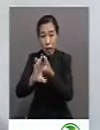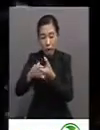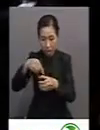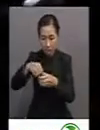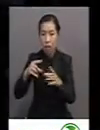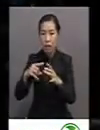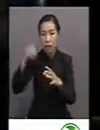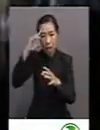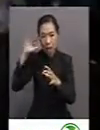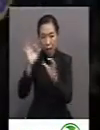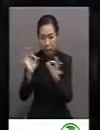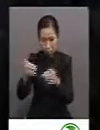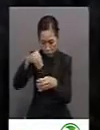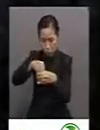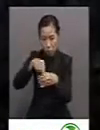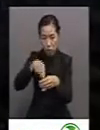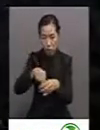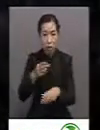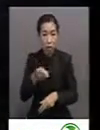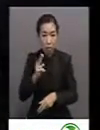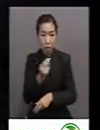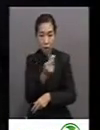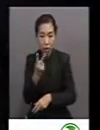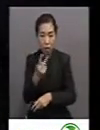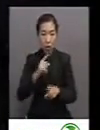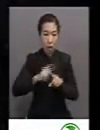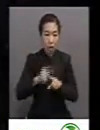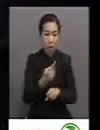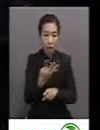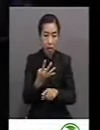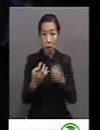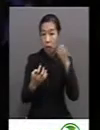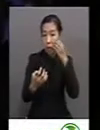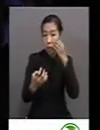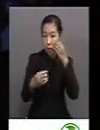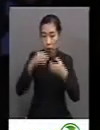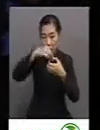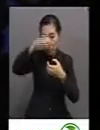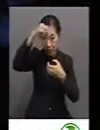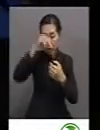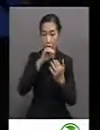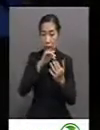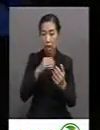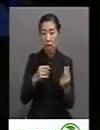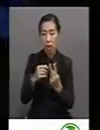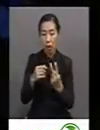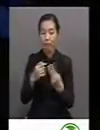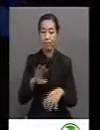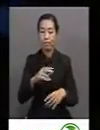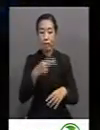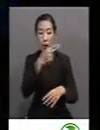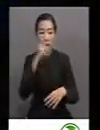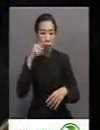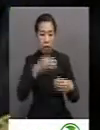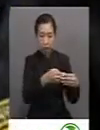นอกจากนี้ก็ไปพบอาวุธปืน2กระบอกอาวุธมีด4เล่มวิทยุสื่อสาร2เครื่องนะคะจากนั้นก็นำตัวหลานสาวที่ว่ามาส